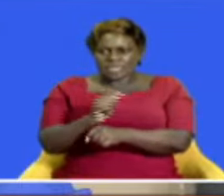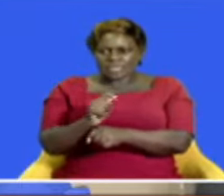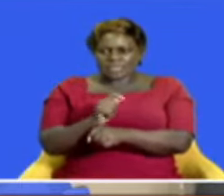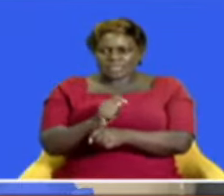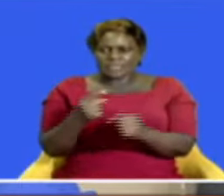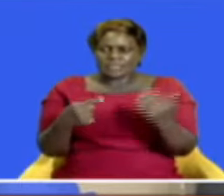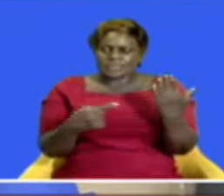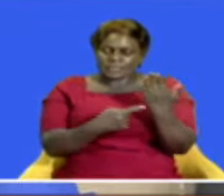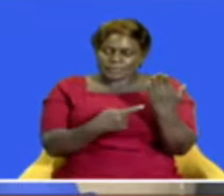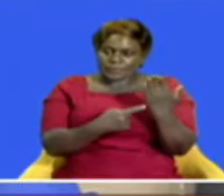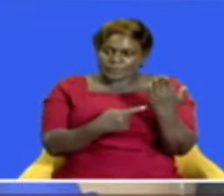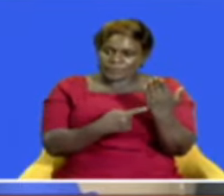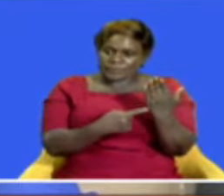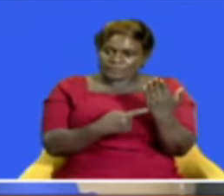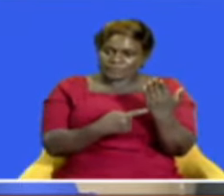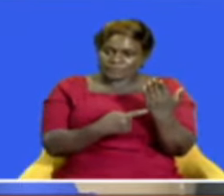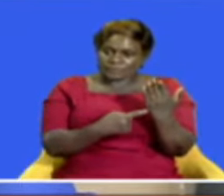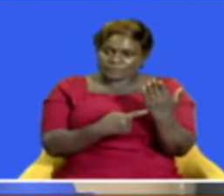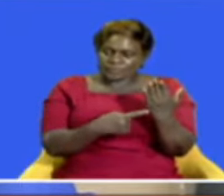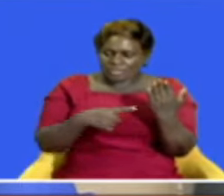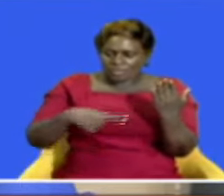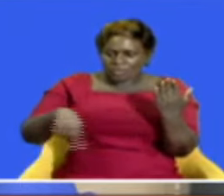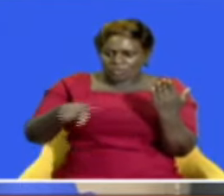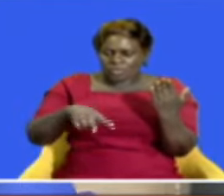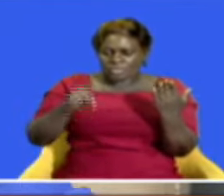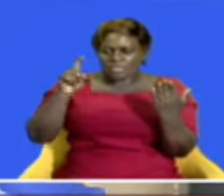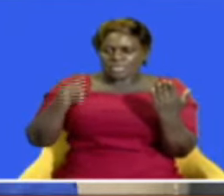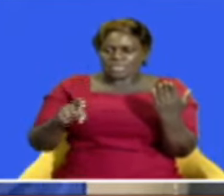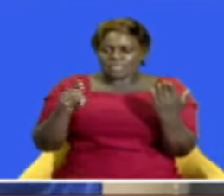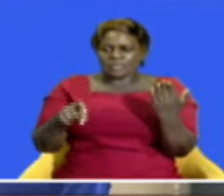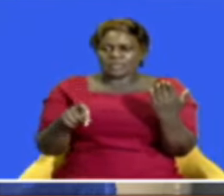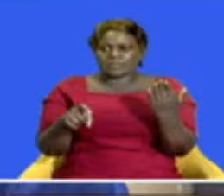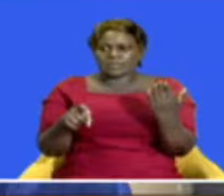those technologies. We need to,